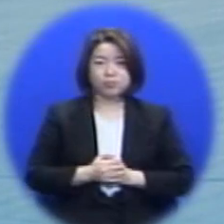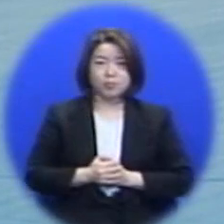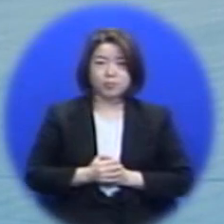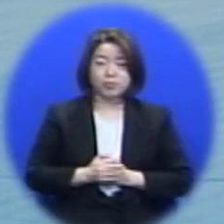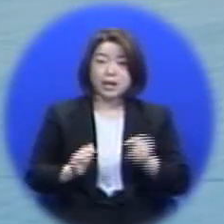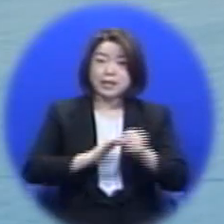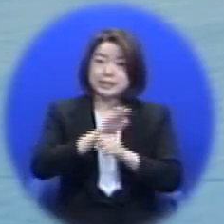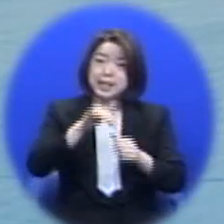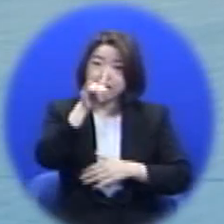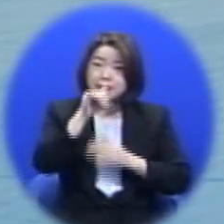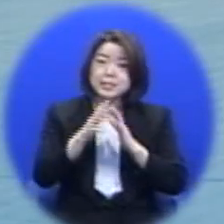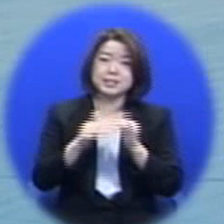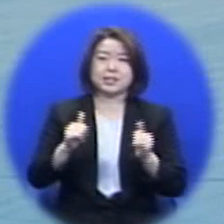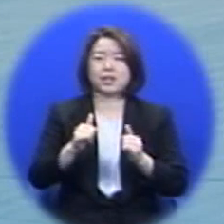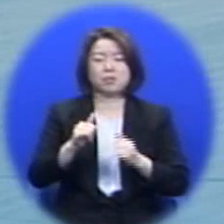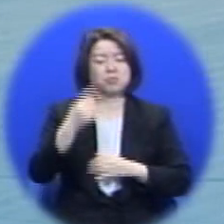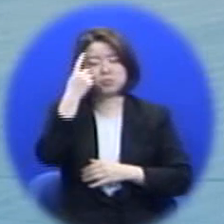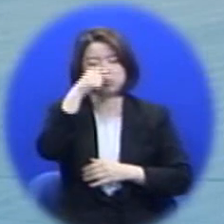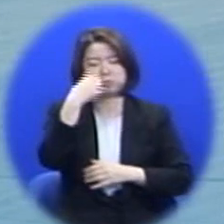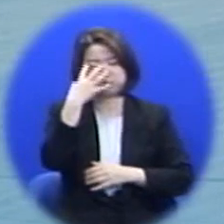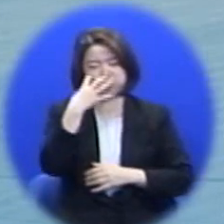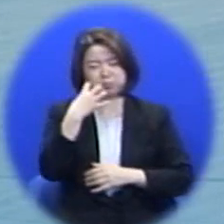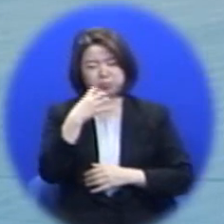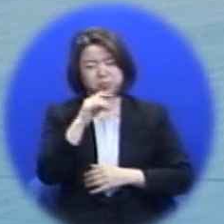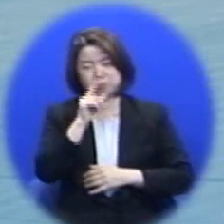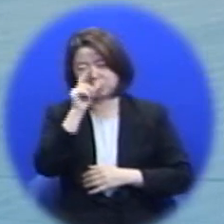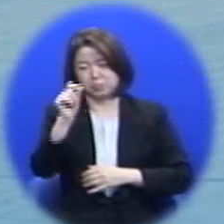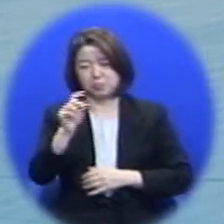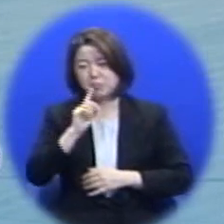사랑이 있는 사람은 그럴 수가 없거든요.